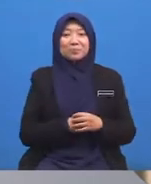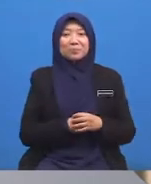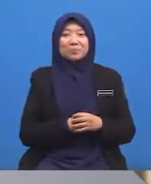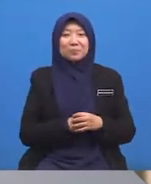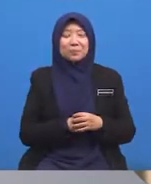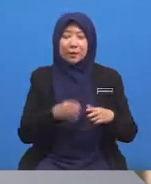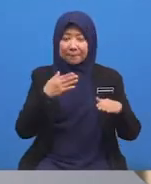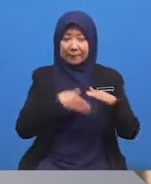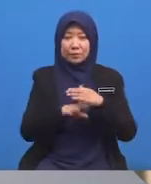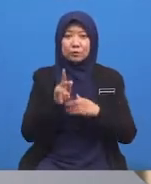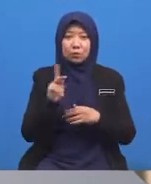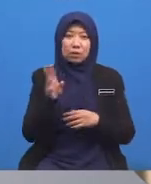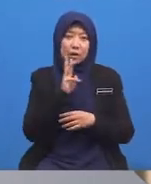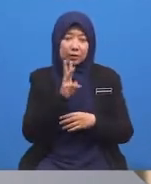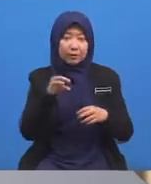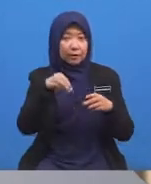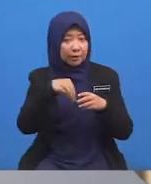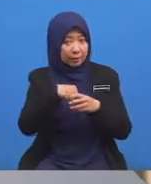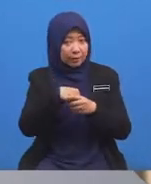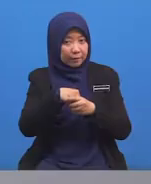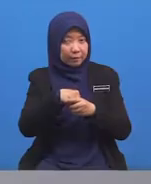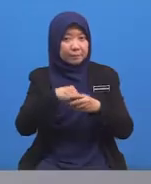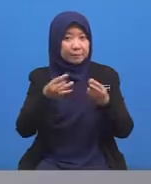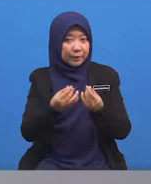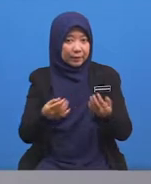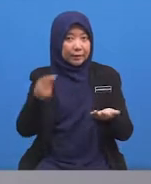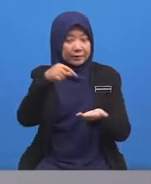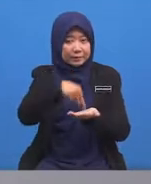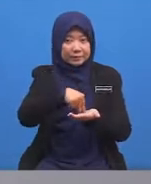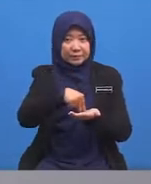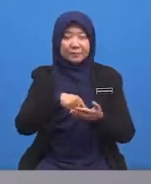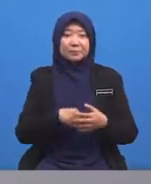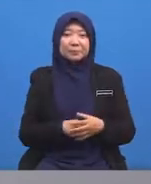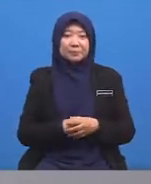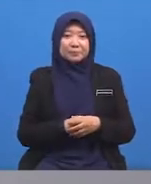Hanya masukkan air ke dalam bekas bertanah ini.